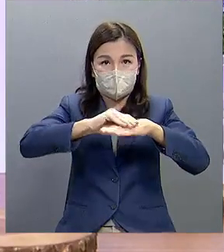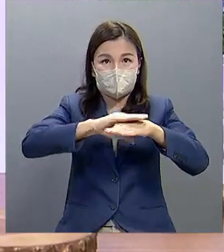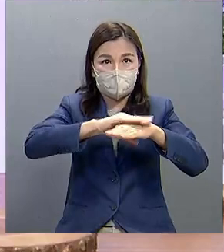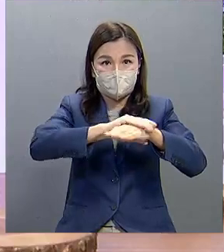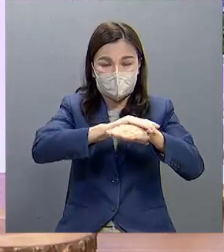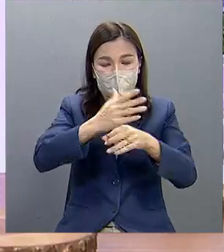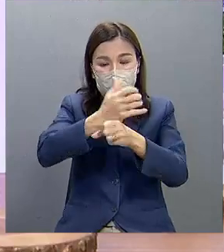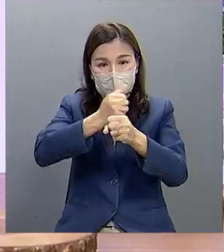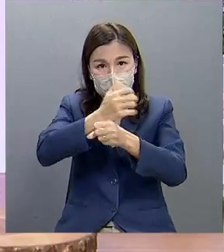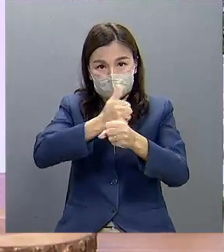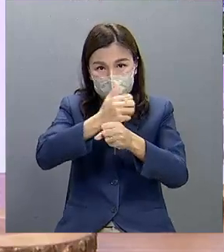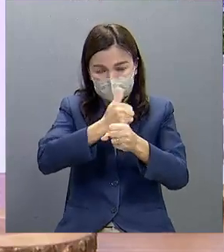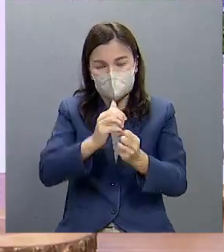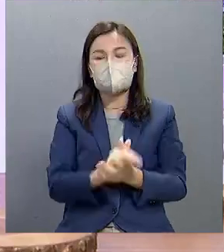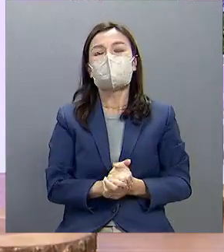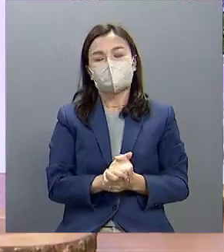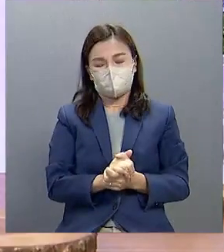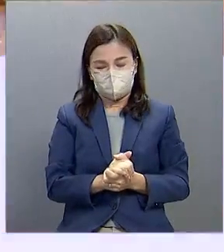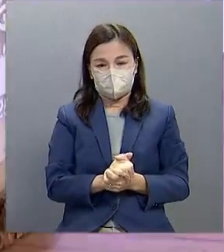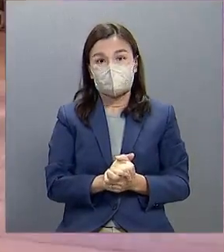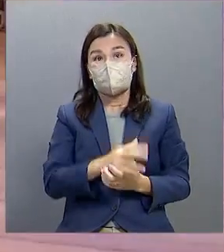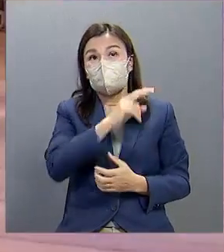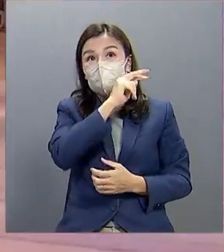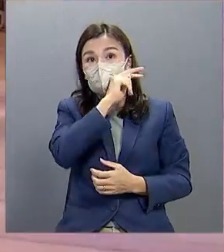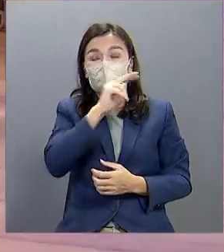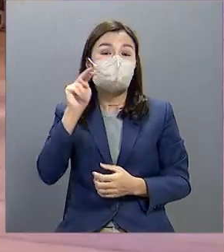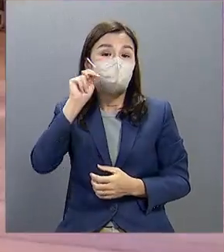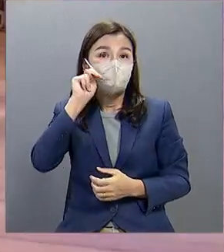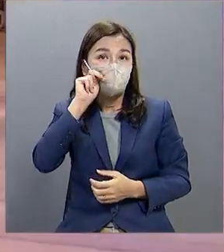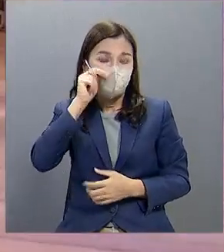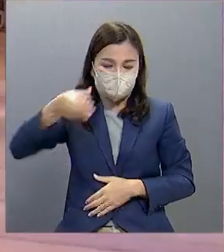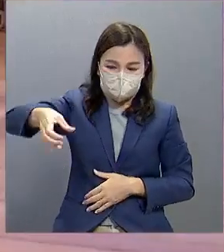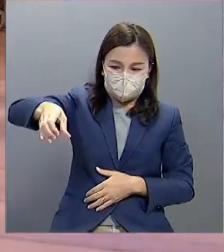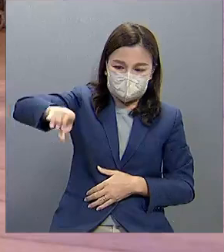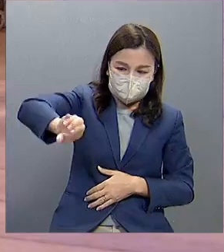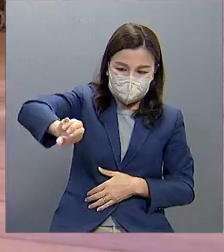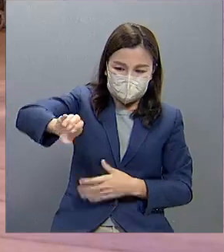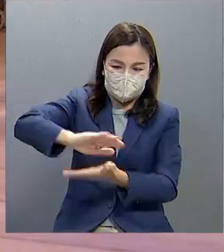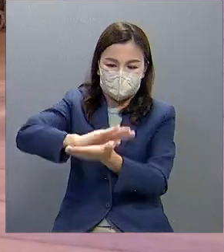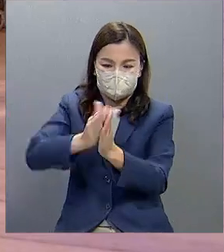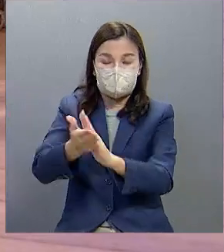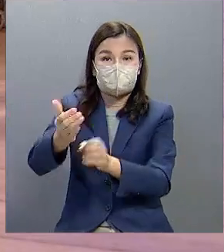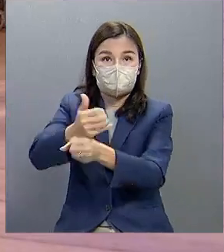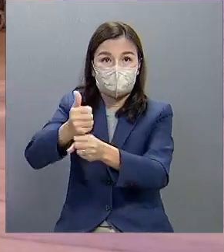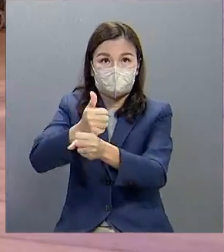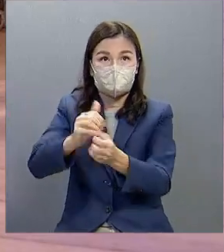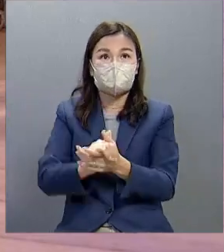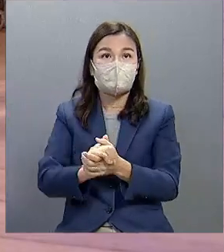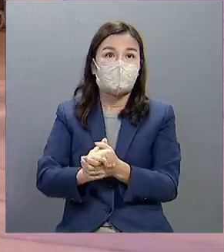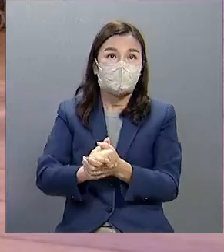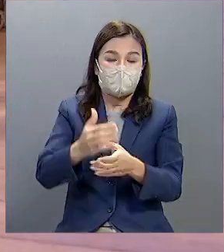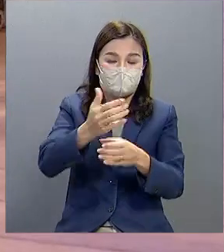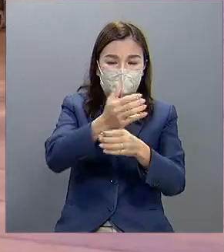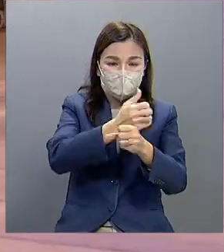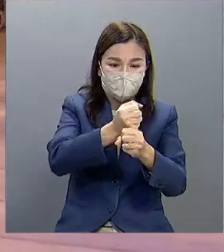มันนวดที่เวลาเราเทลงน้ำก็จะกลายเป็นน้ำนมนะคะวัสดุอุปกรณ์นะคะมีน้ำมันรำข้าวนะคะน้ำมันมะพร้า